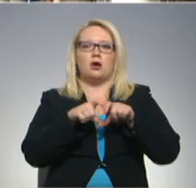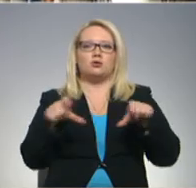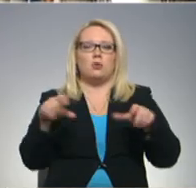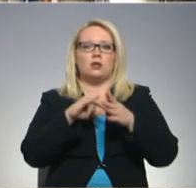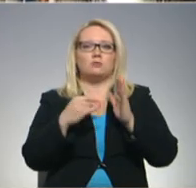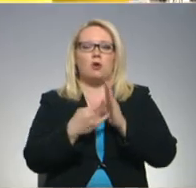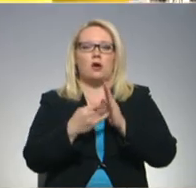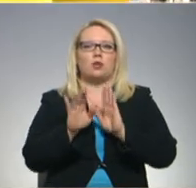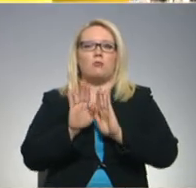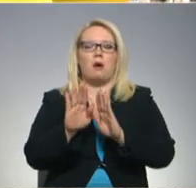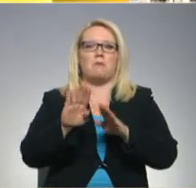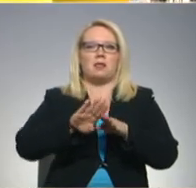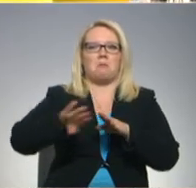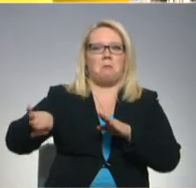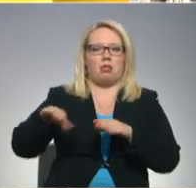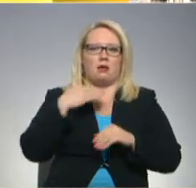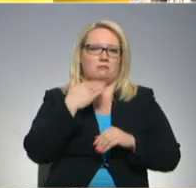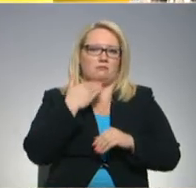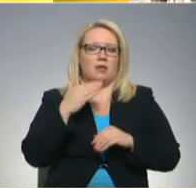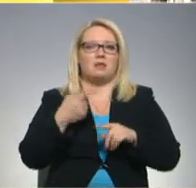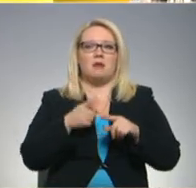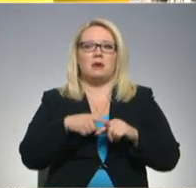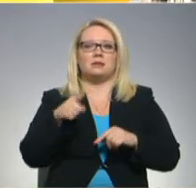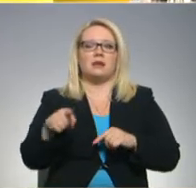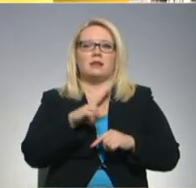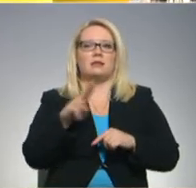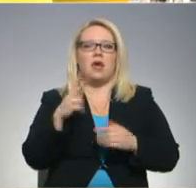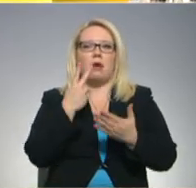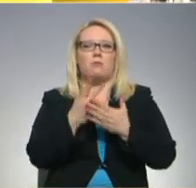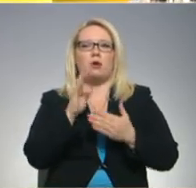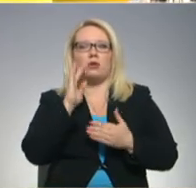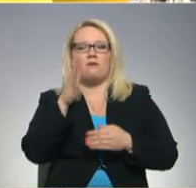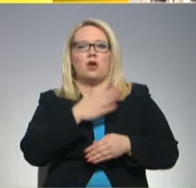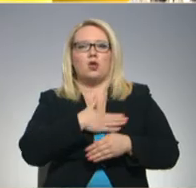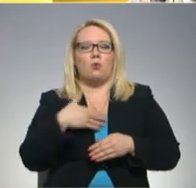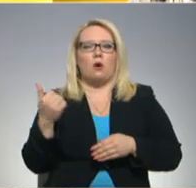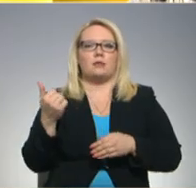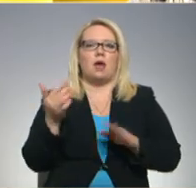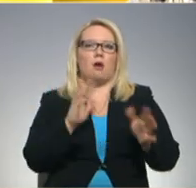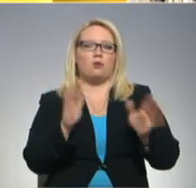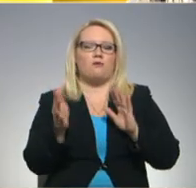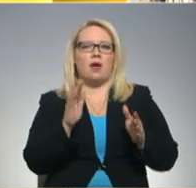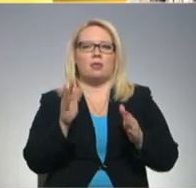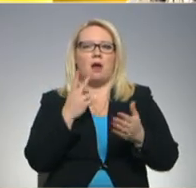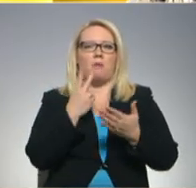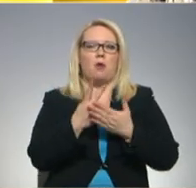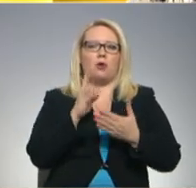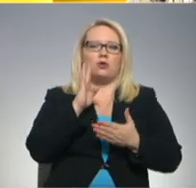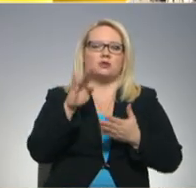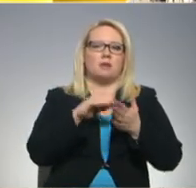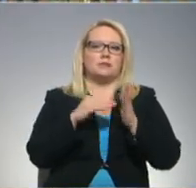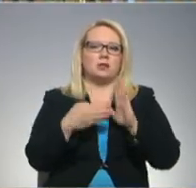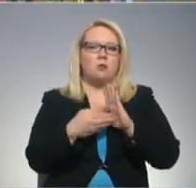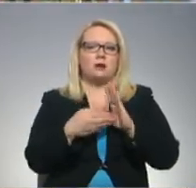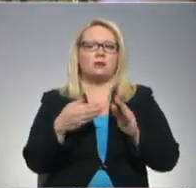projektu atbīdīt malā, tāpēc, ka mums ir šī neprognozējamā vai ļoti aptuveni prognozējamā situācija